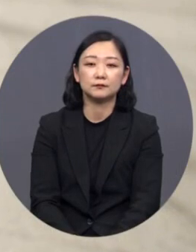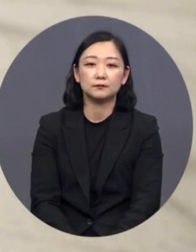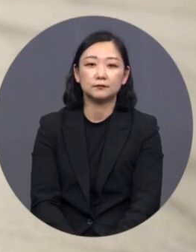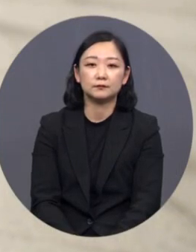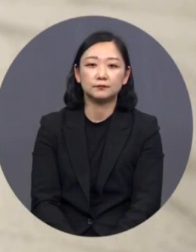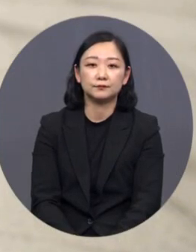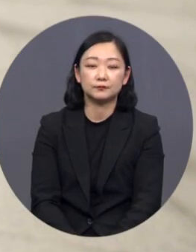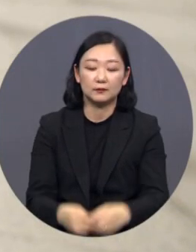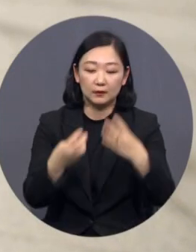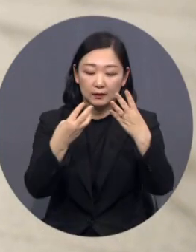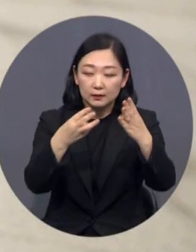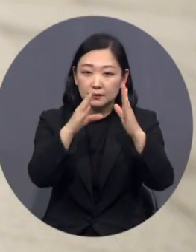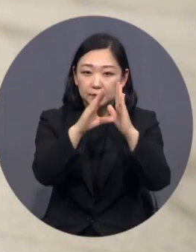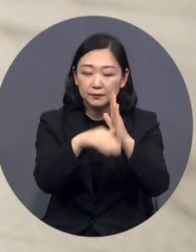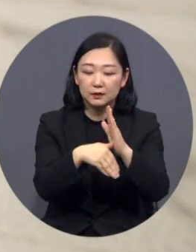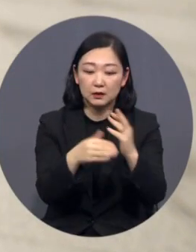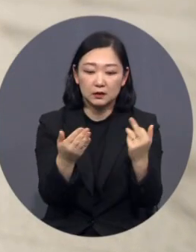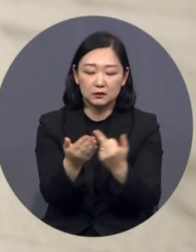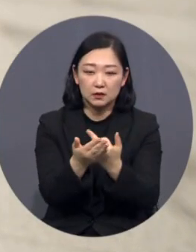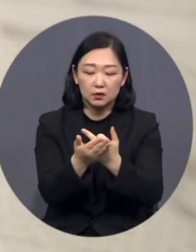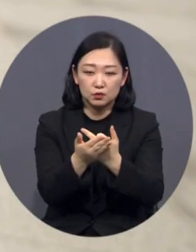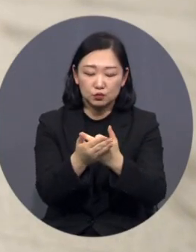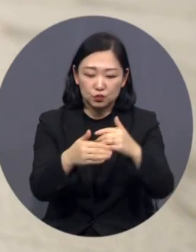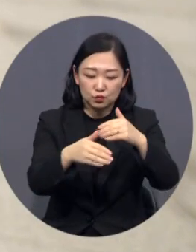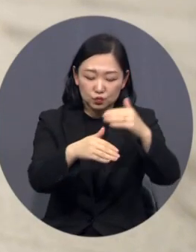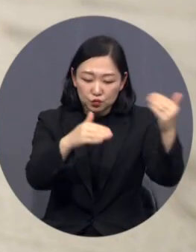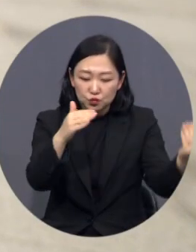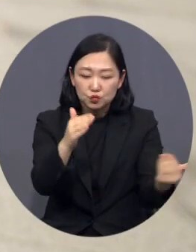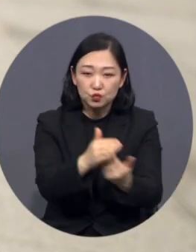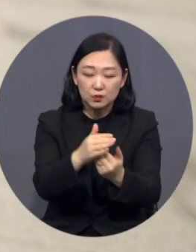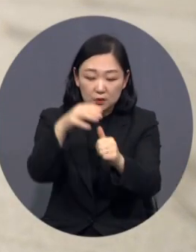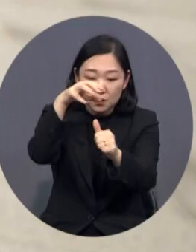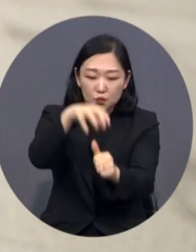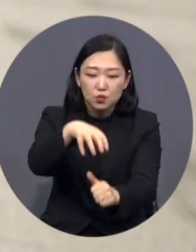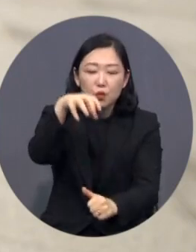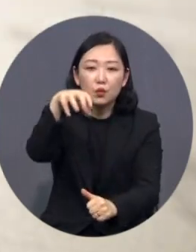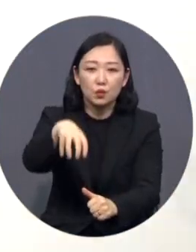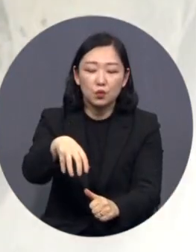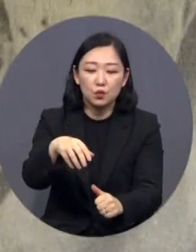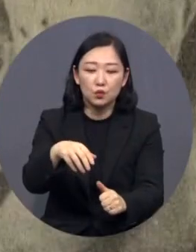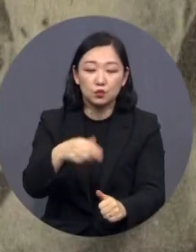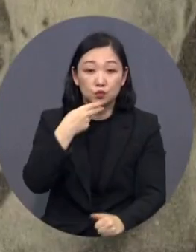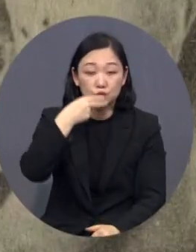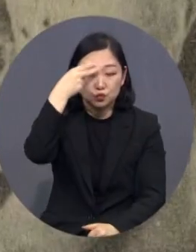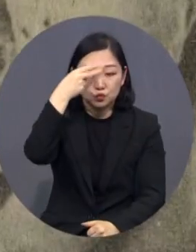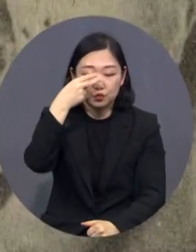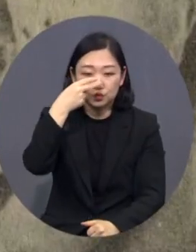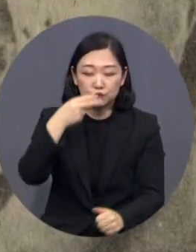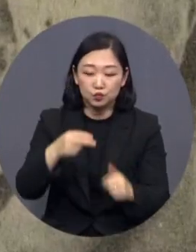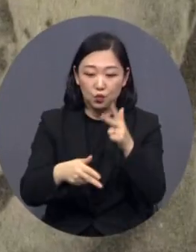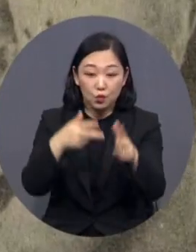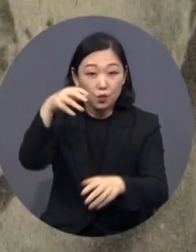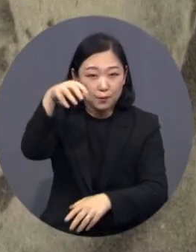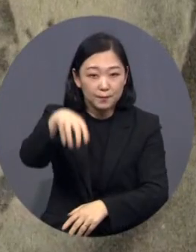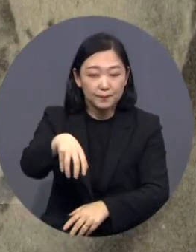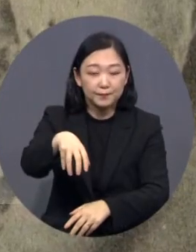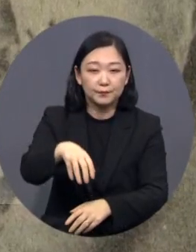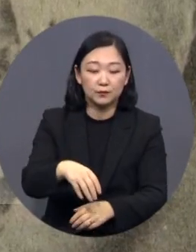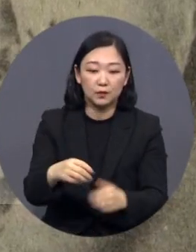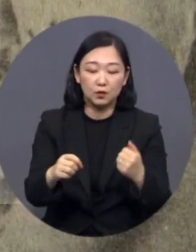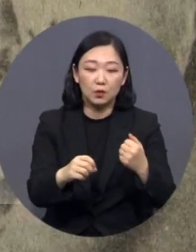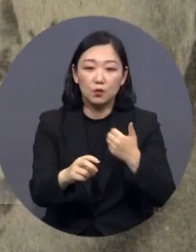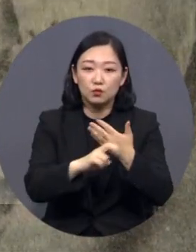기자입니다 당시 제주대 단 수용소 있던 주정공장 터 이곳은 불법 군사 재판을 받은